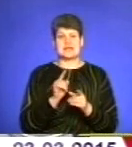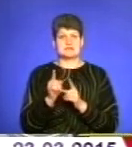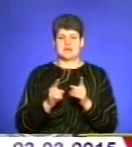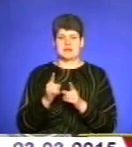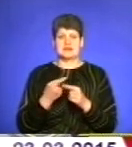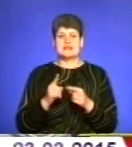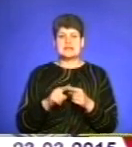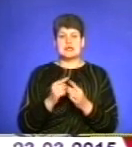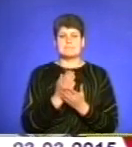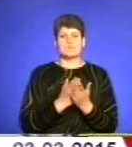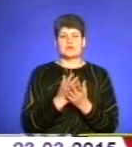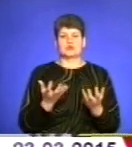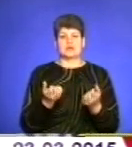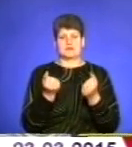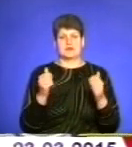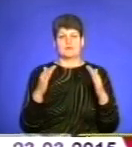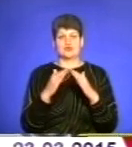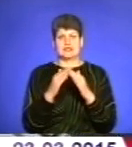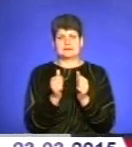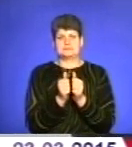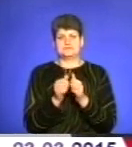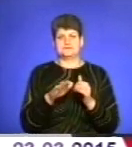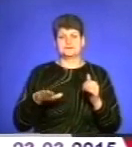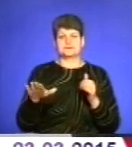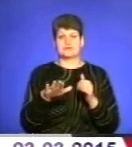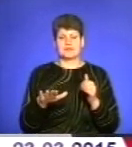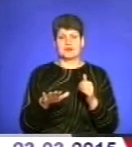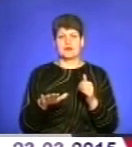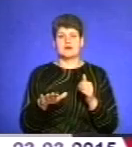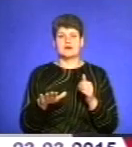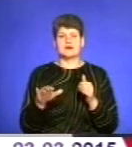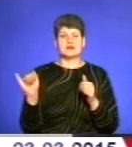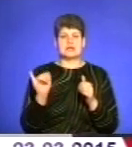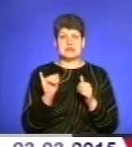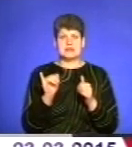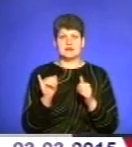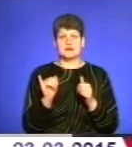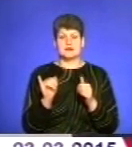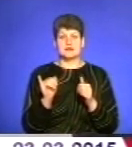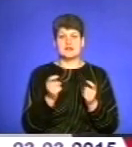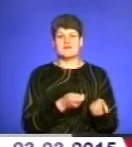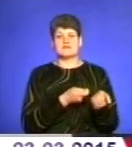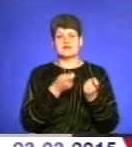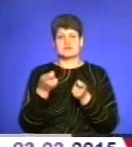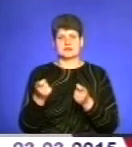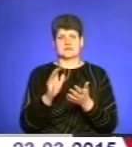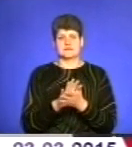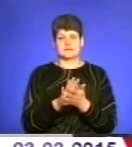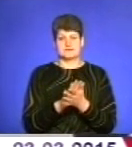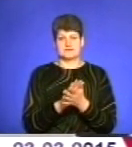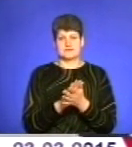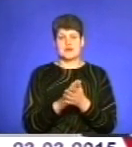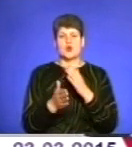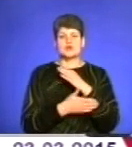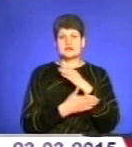Це послуга на утримання будинків прибудинкових територій в багатоквартирних будівлях і послуга на вивезення твердих побутових відходів. Останній